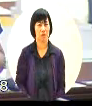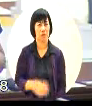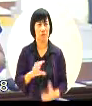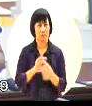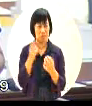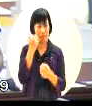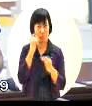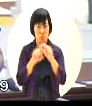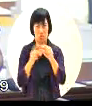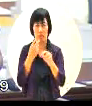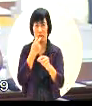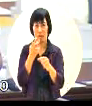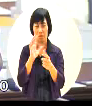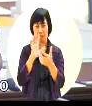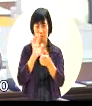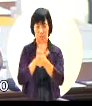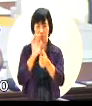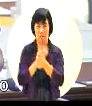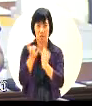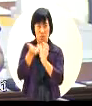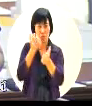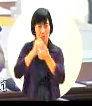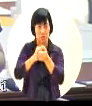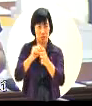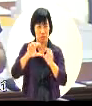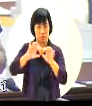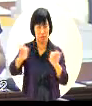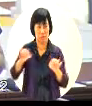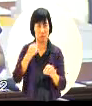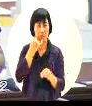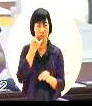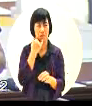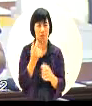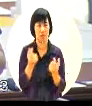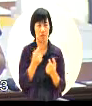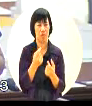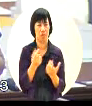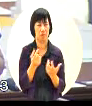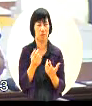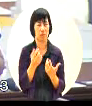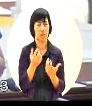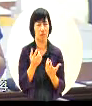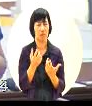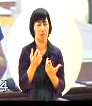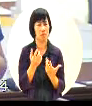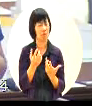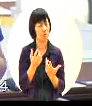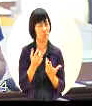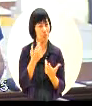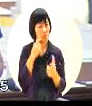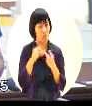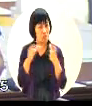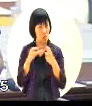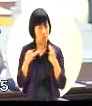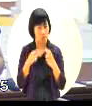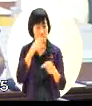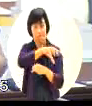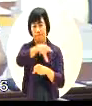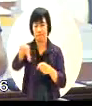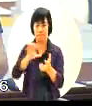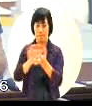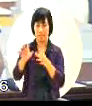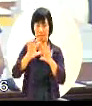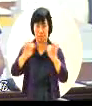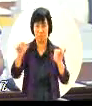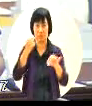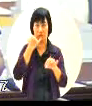个预定地是毋是公园啦吼？啊，是迄、那个。机关的用地吼，会当